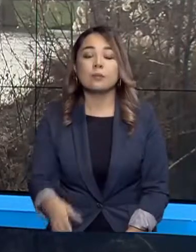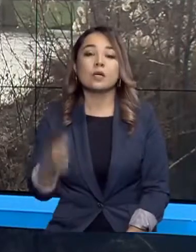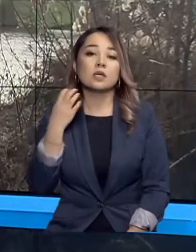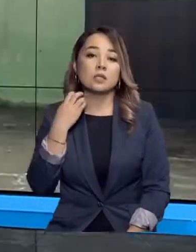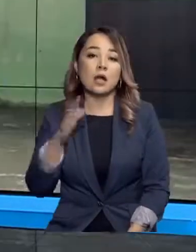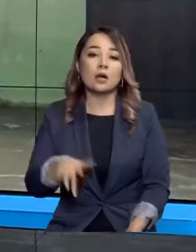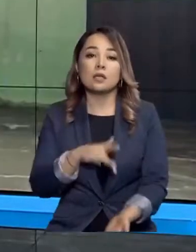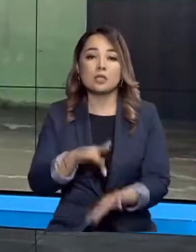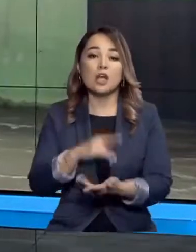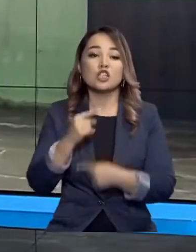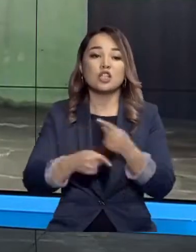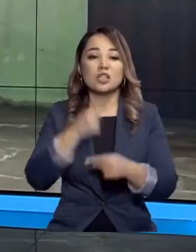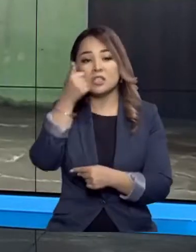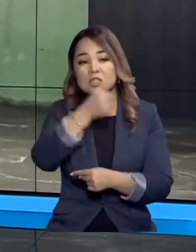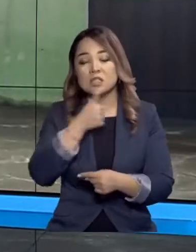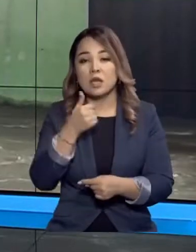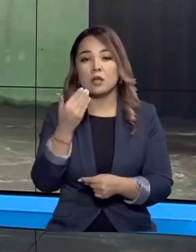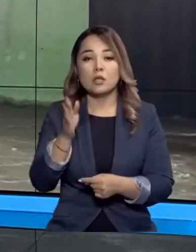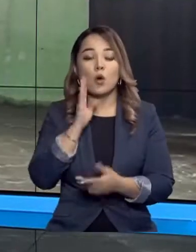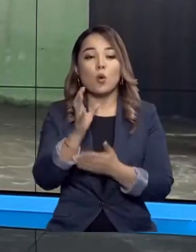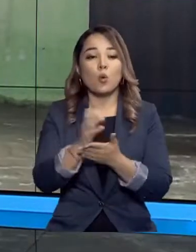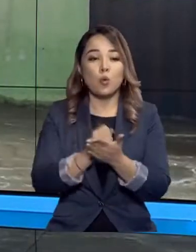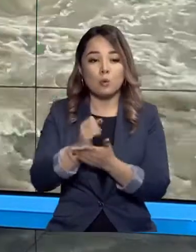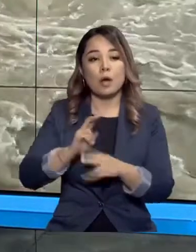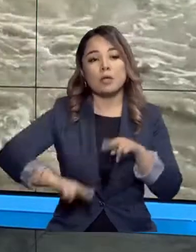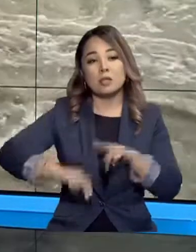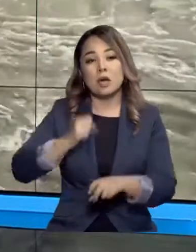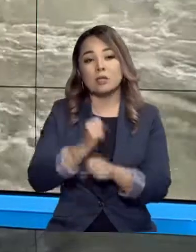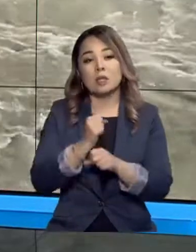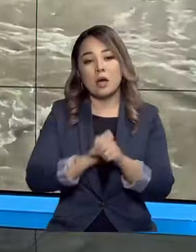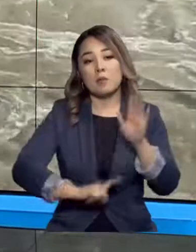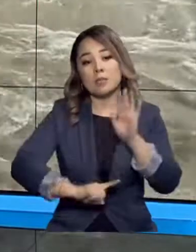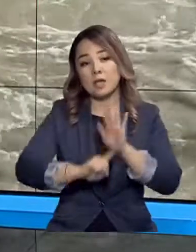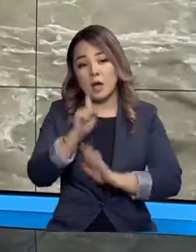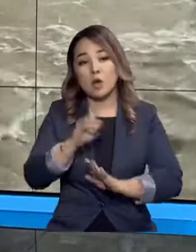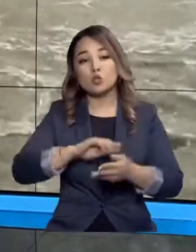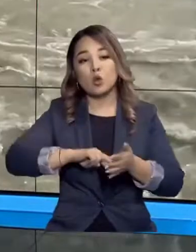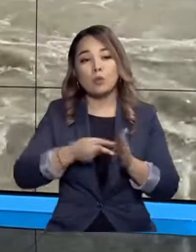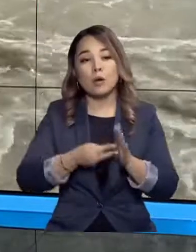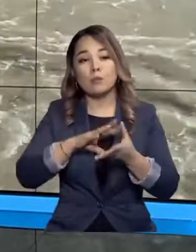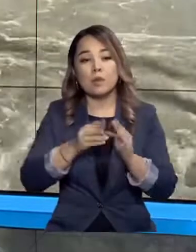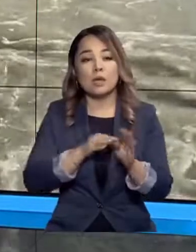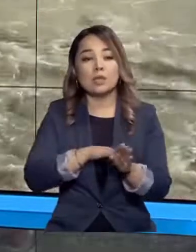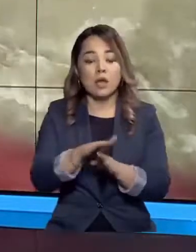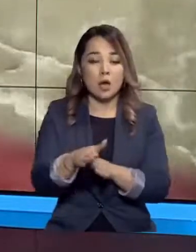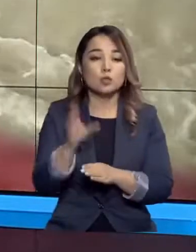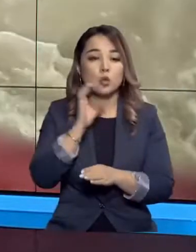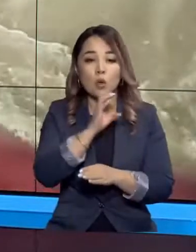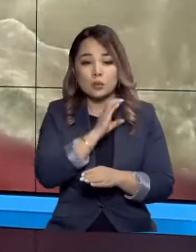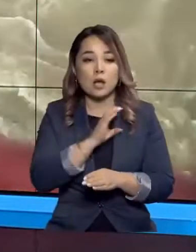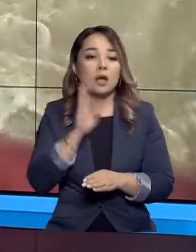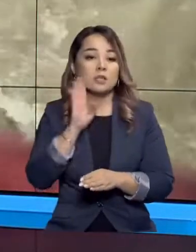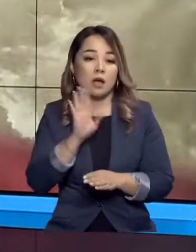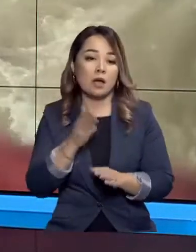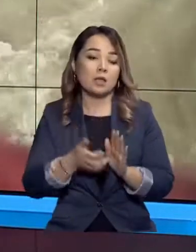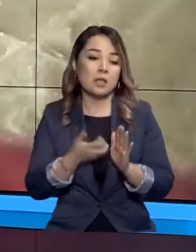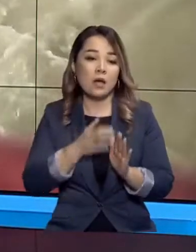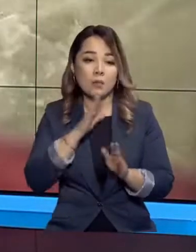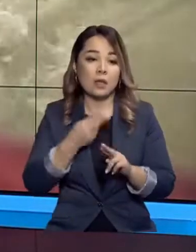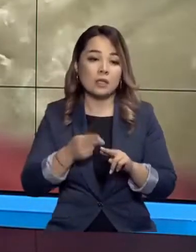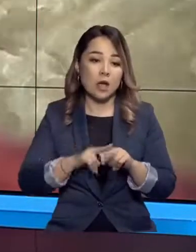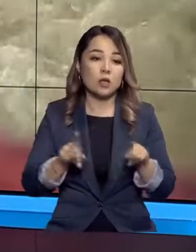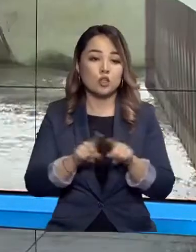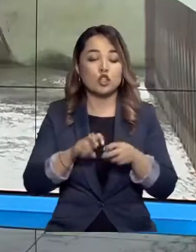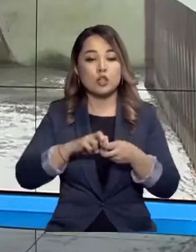Сыр өңірінде келер жылы қараөзек су қоймасының құрылысы басталмақ. Бұл жоба жүзеге аса, облыстың солтүстік аудандарында су тапшылығы мәселесі шешімін